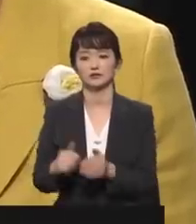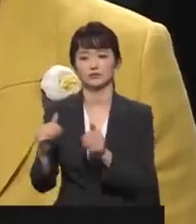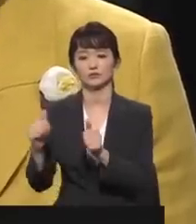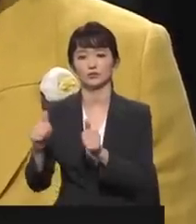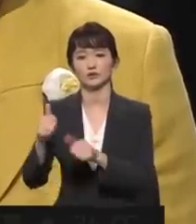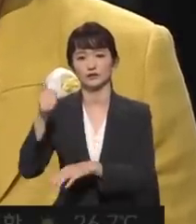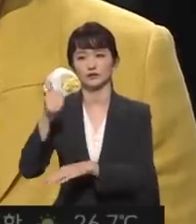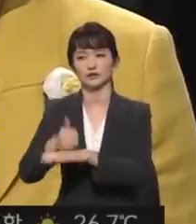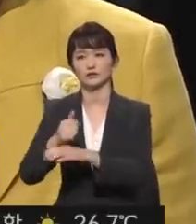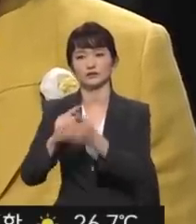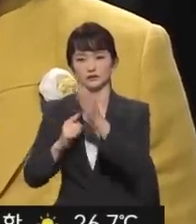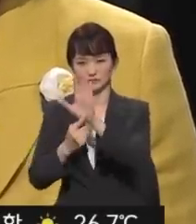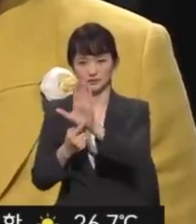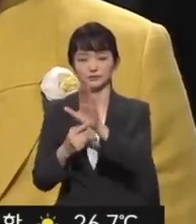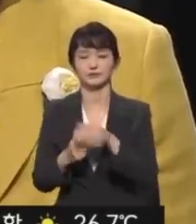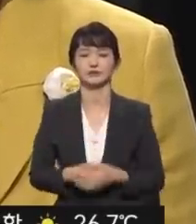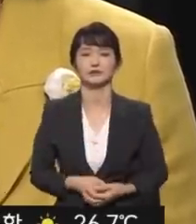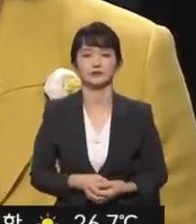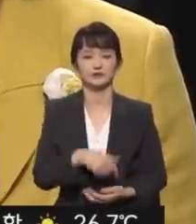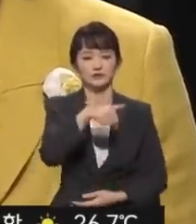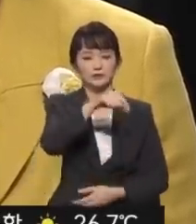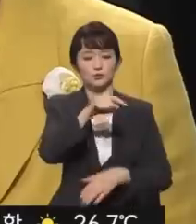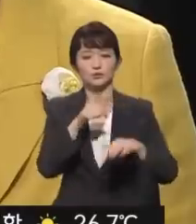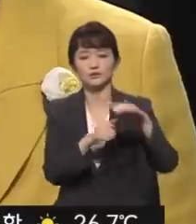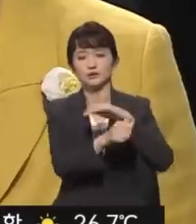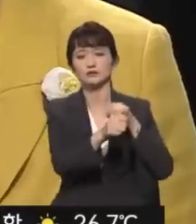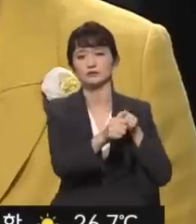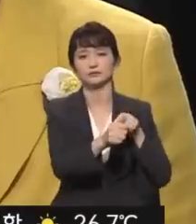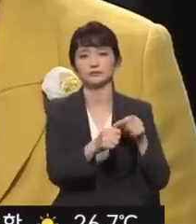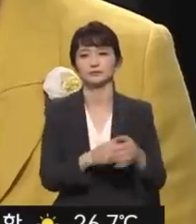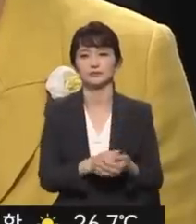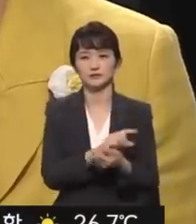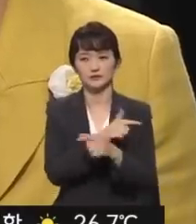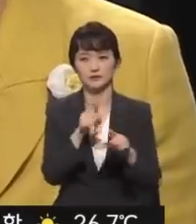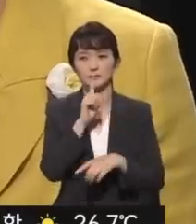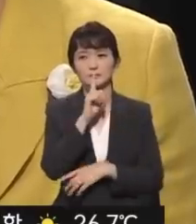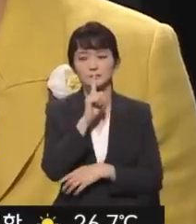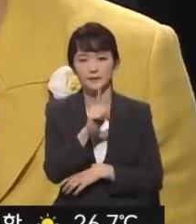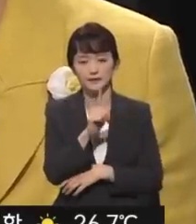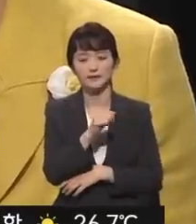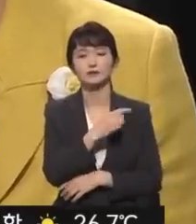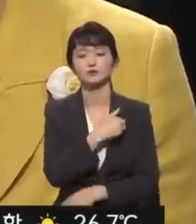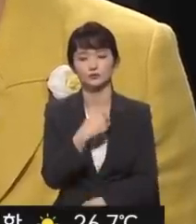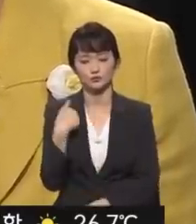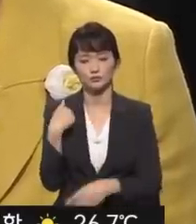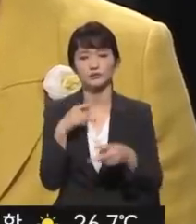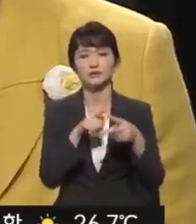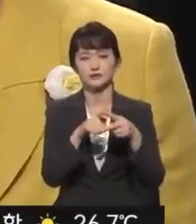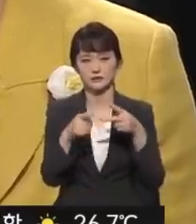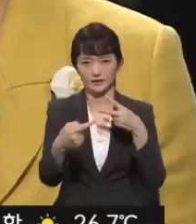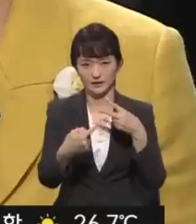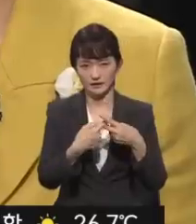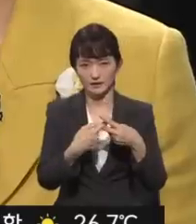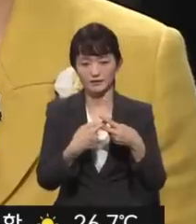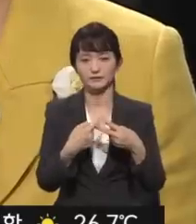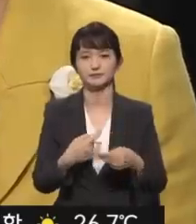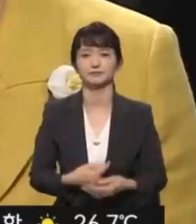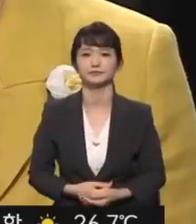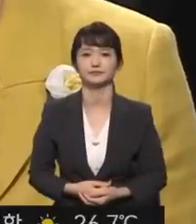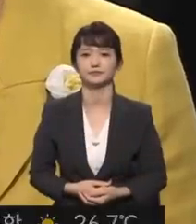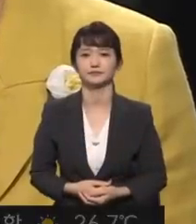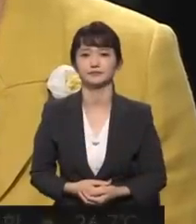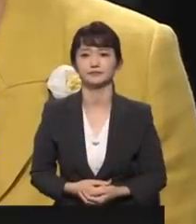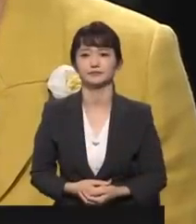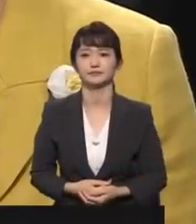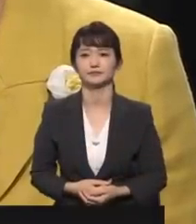했던가 1 그렇게 됐는데 건 성도 원내대표에 대한 어여 러 얘기 나오는거 충분히 에요 그래서 제가 먼저 말씀을 드렸는데 이건 어디까지나